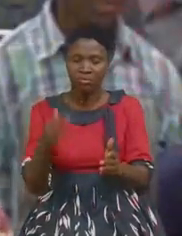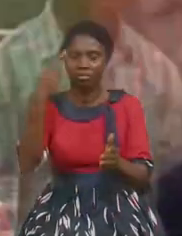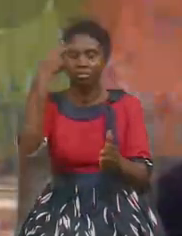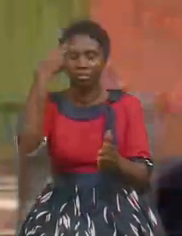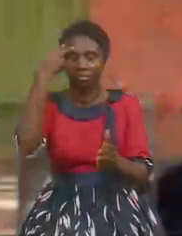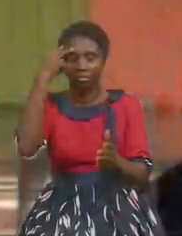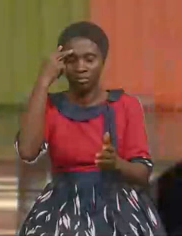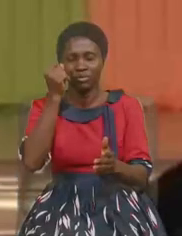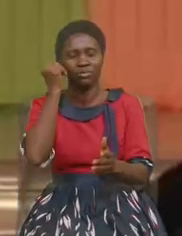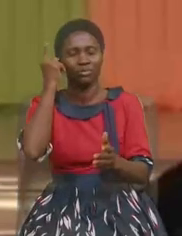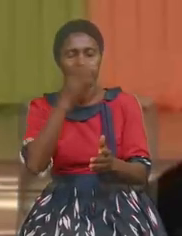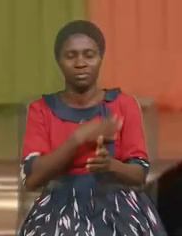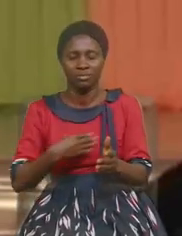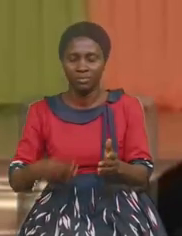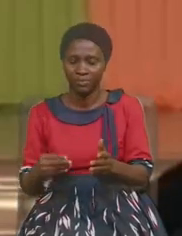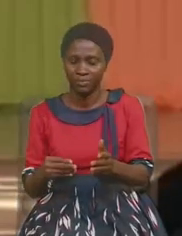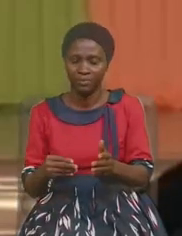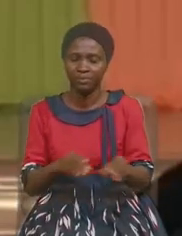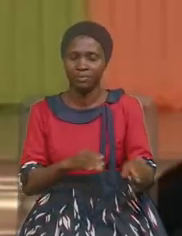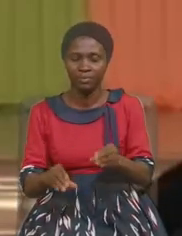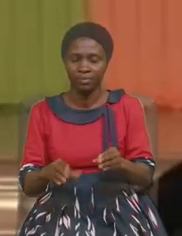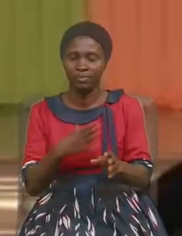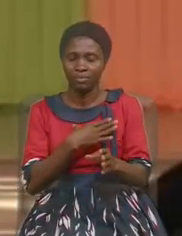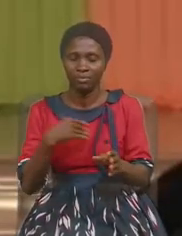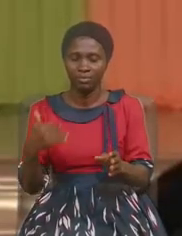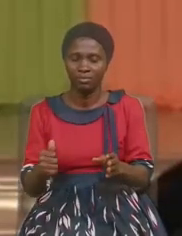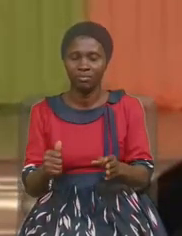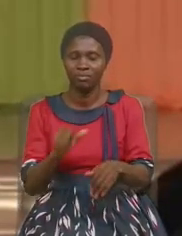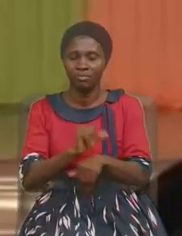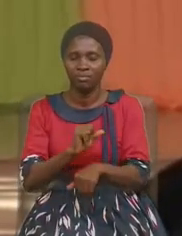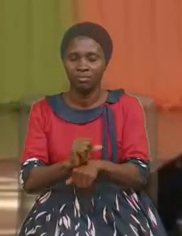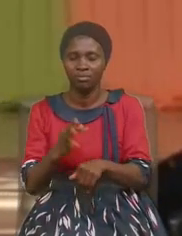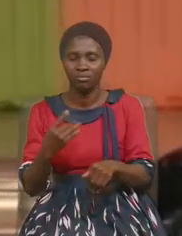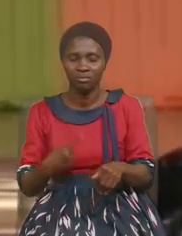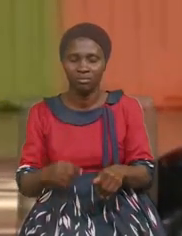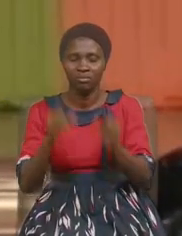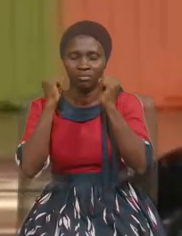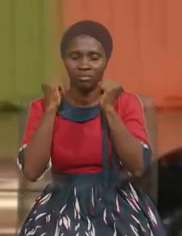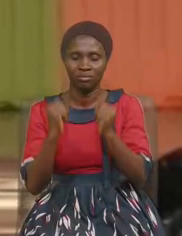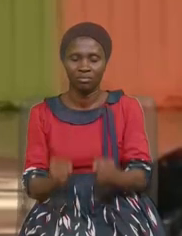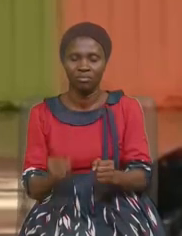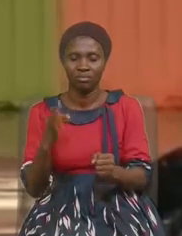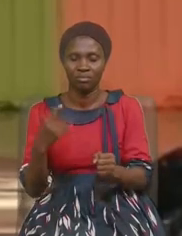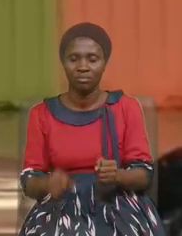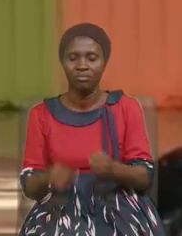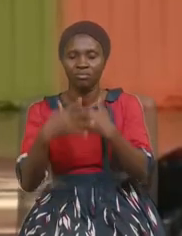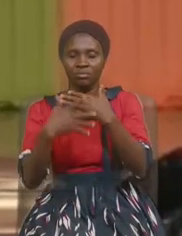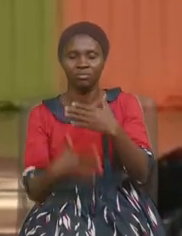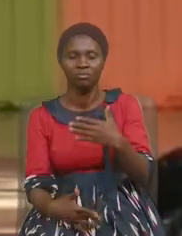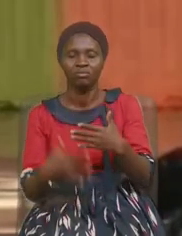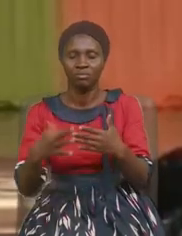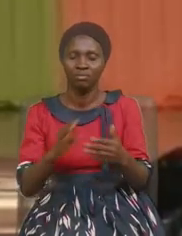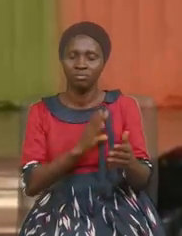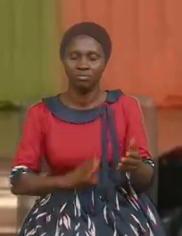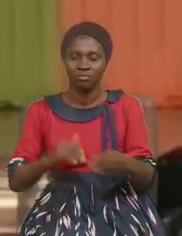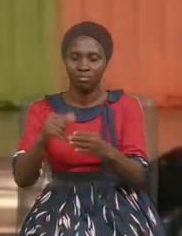ait un accomplissement, qu'il y ait une démonstration de la puissance du sang de Christ dans chaque vie au